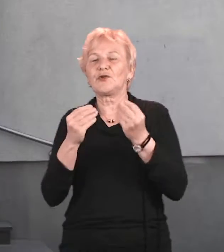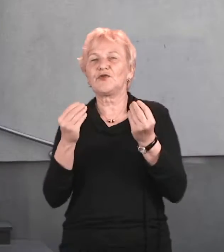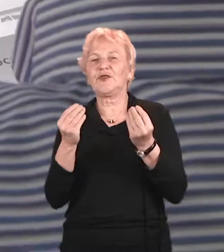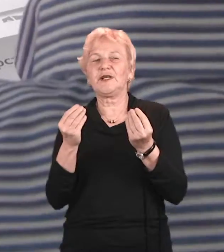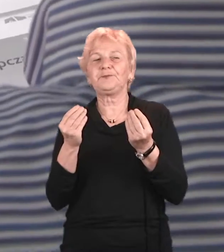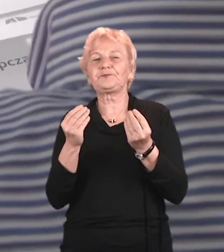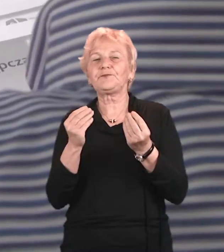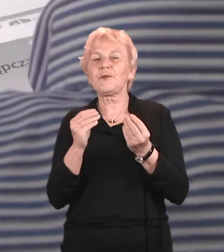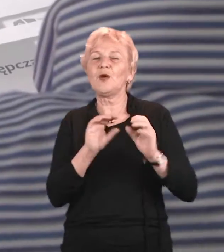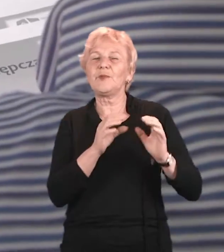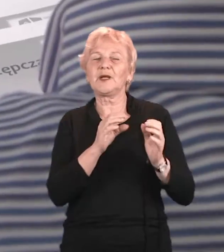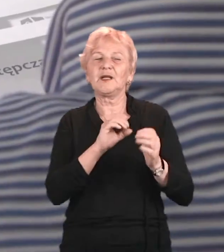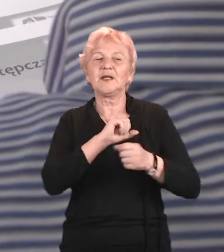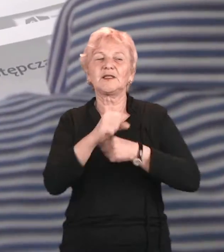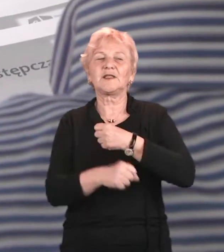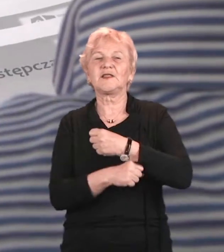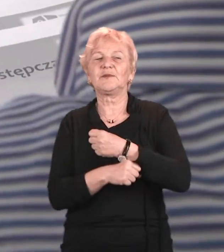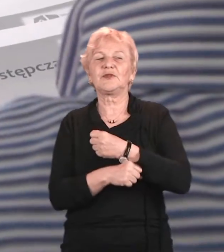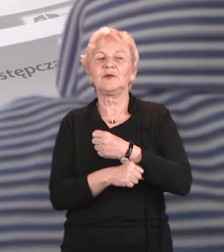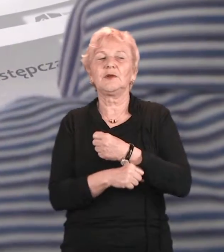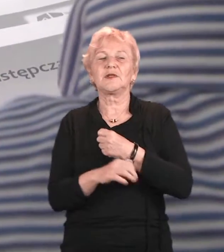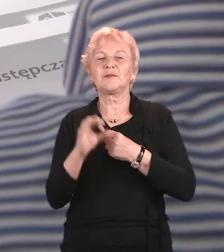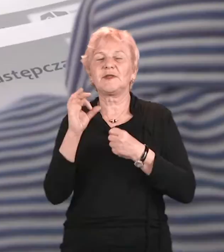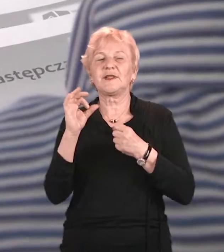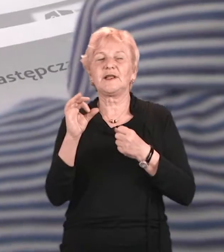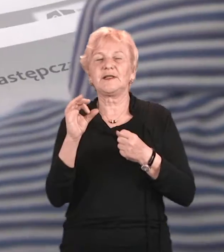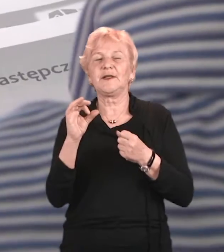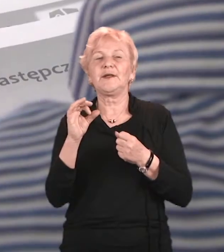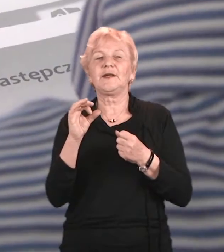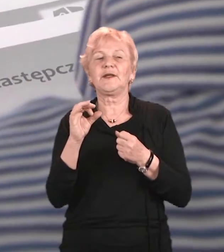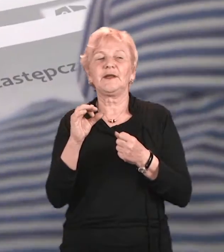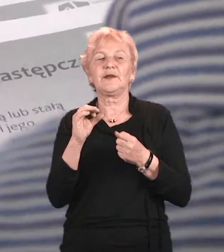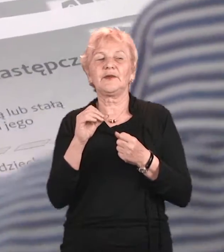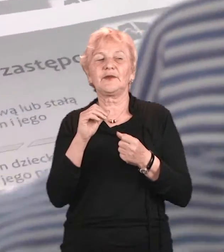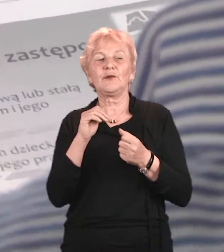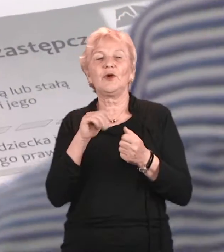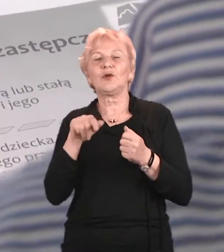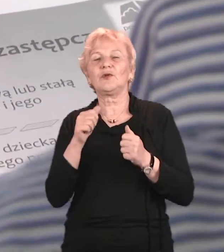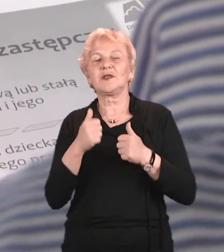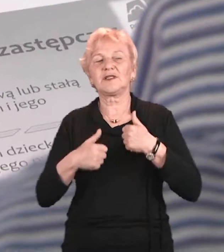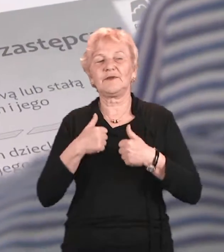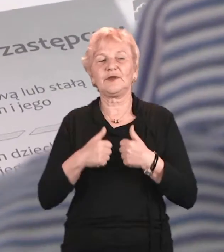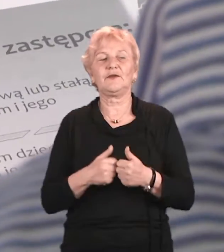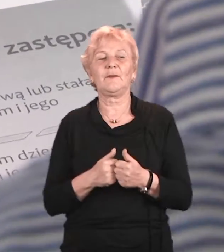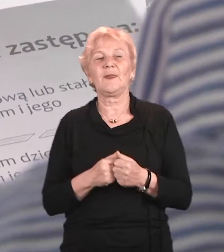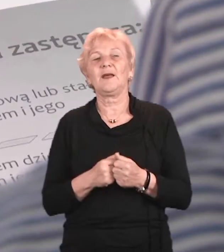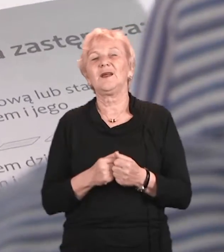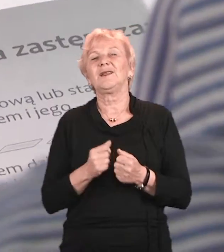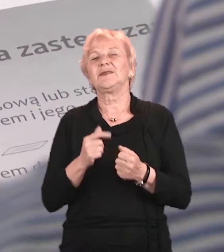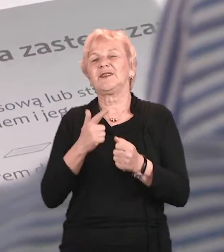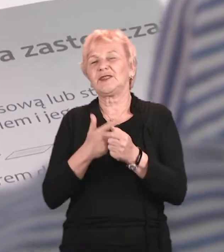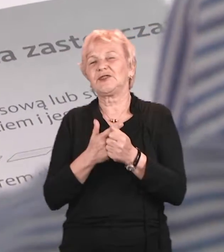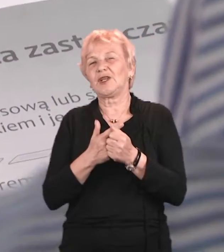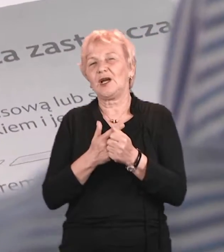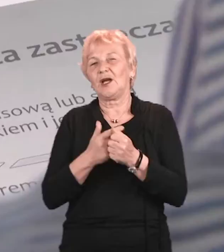rozwija swój system pieczy zastępczej, głównie zawodową sferę tego rodzicielstwa, bo chociaż w tym roku przeszkolono już prawie 20 rodzin, połowa z